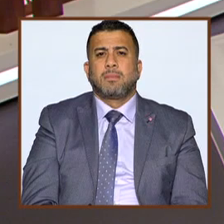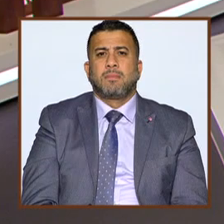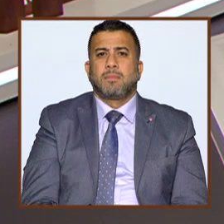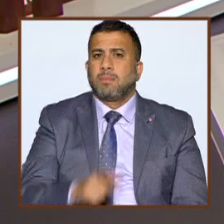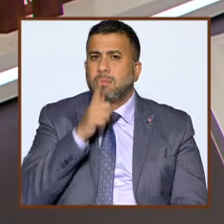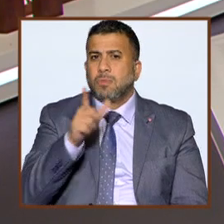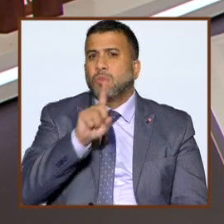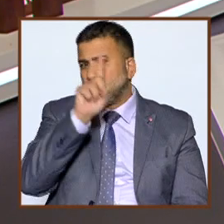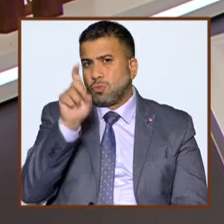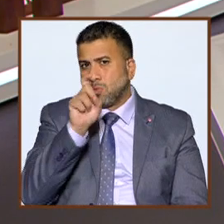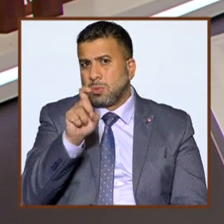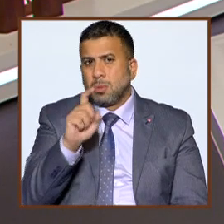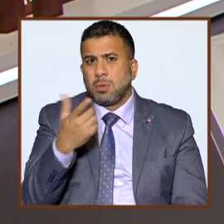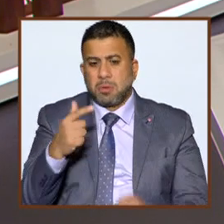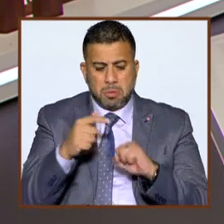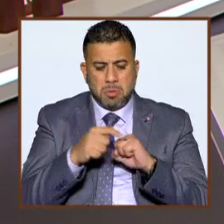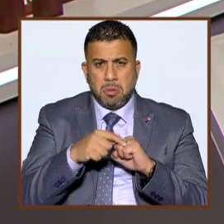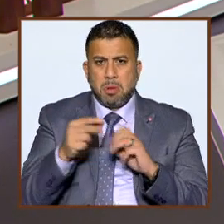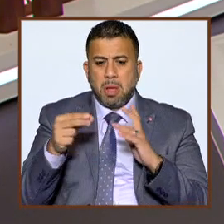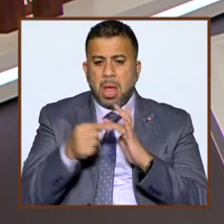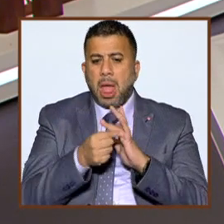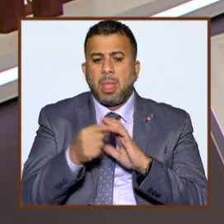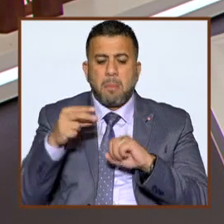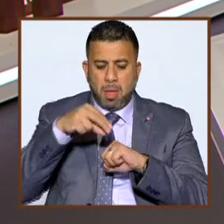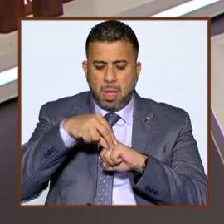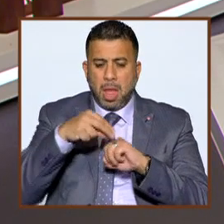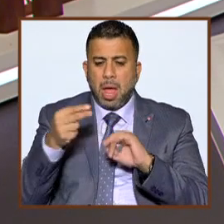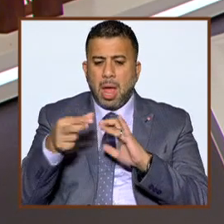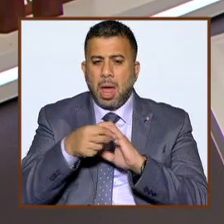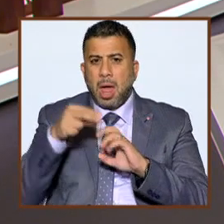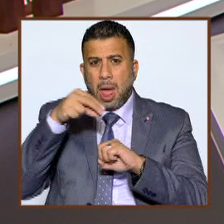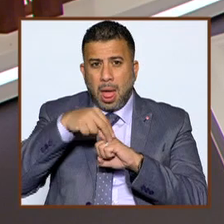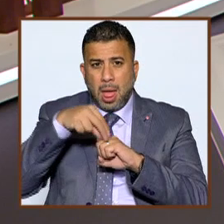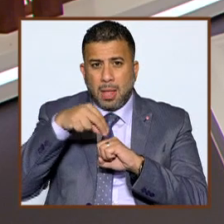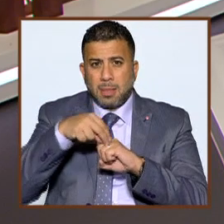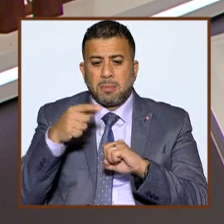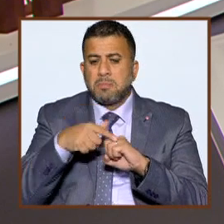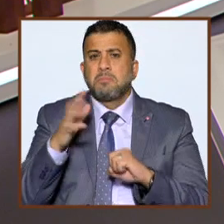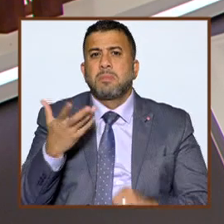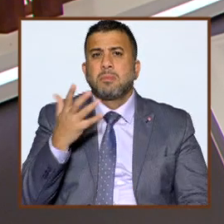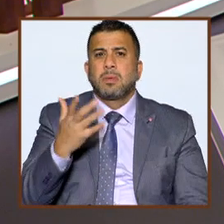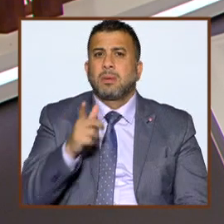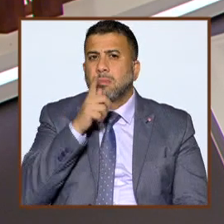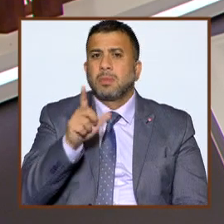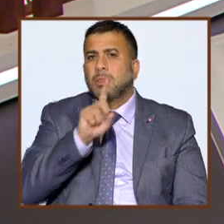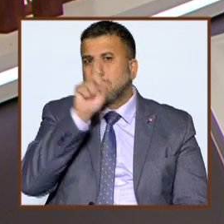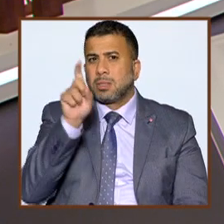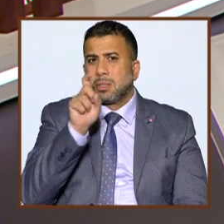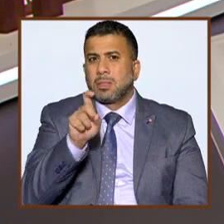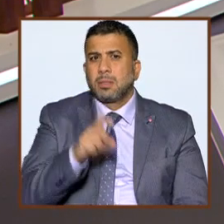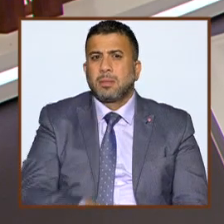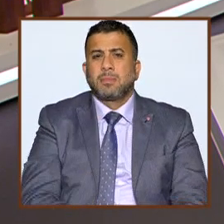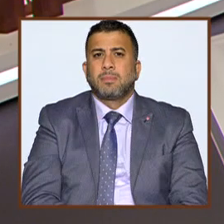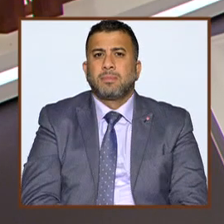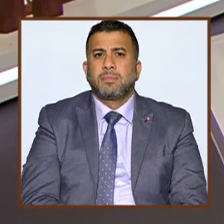أن أسأل أو أجد من هذا اللي من هذا، سوى أن واحدة من زميلاتي سألتها قالت لي ليس